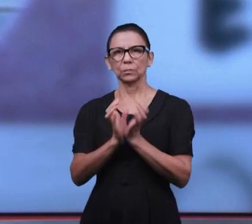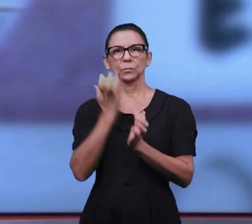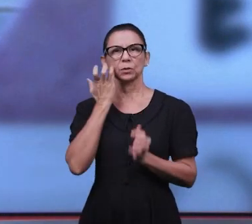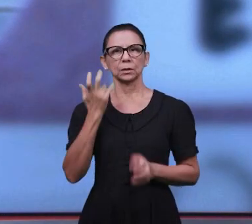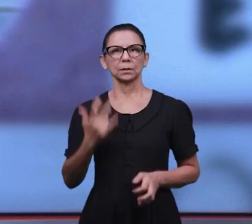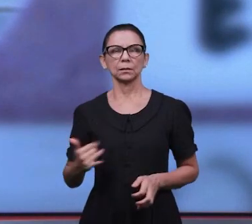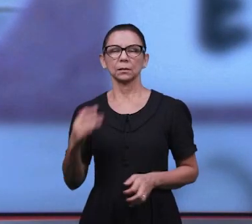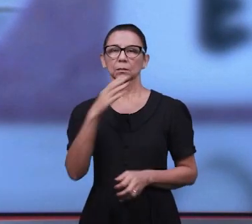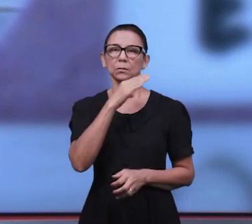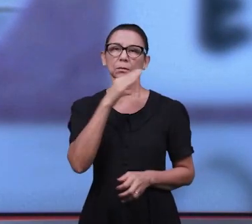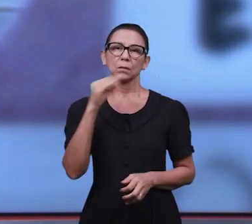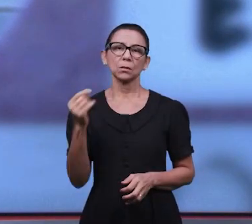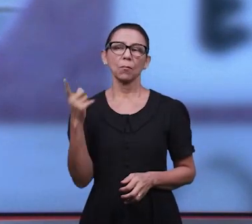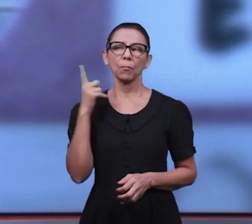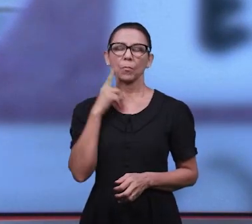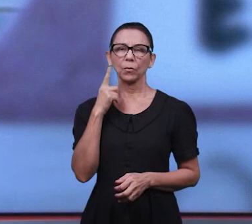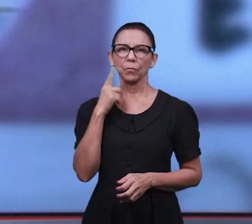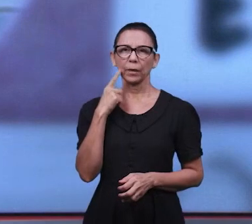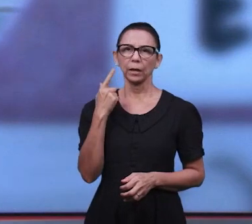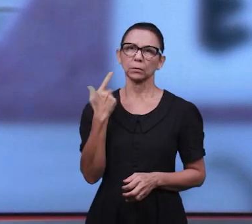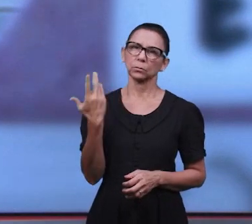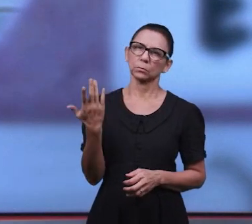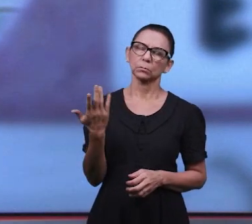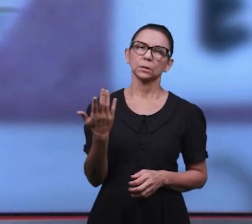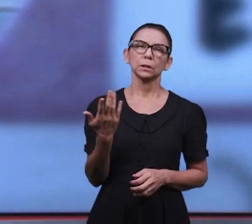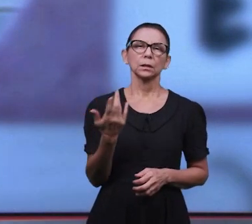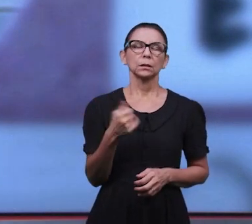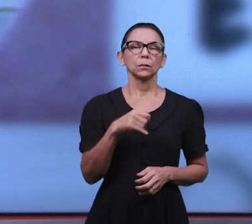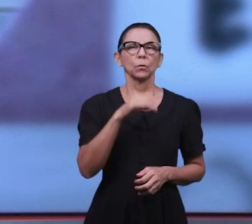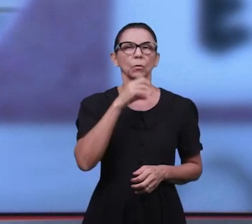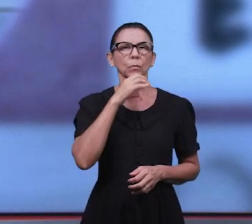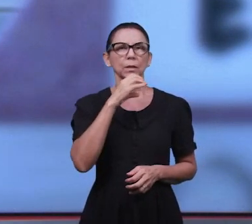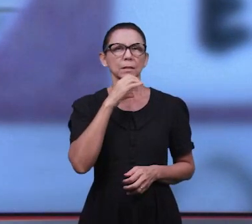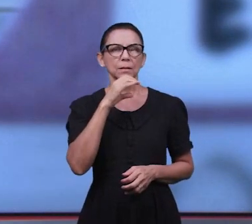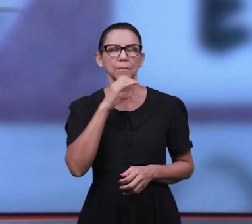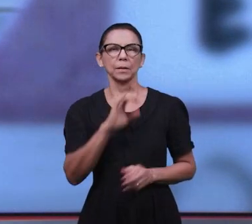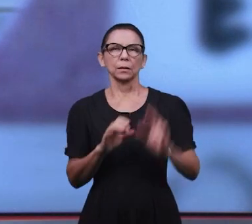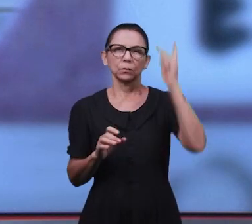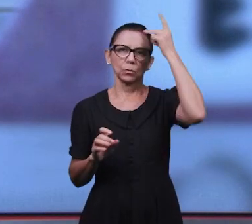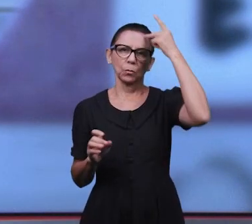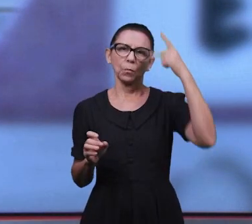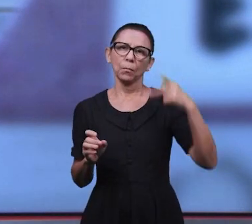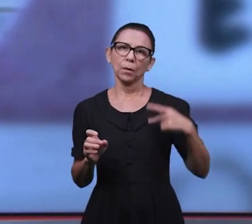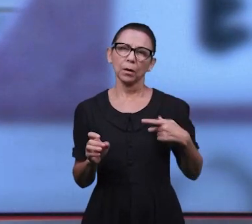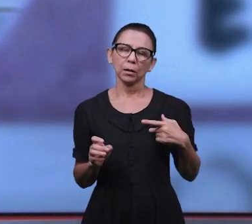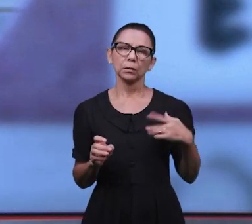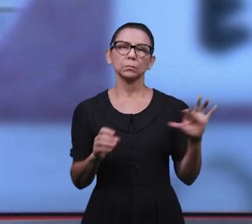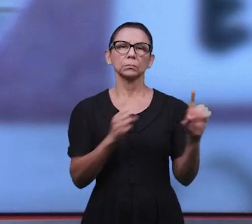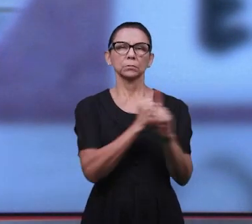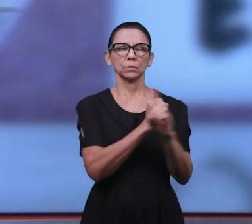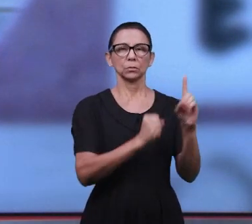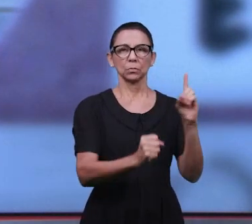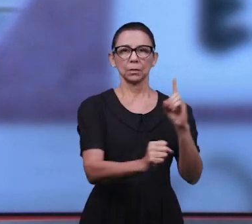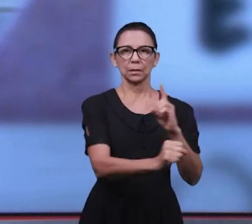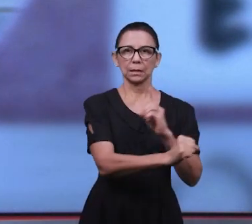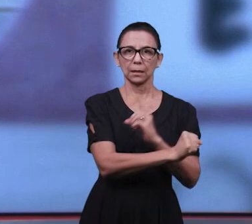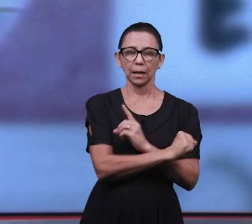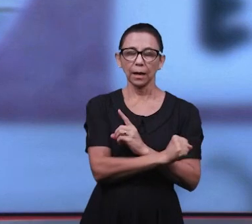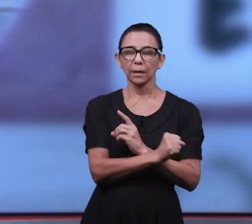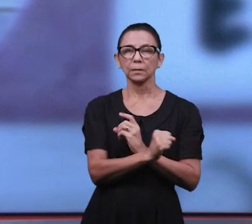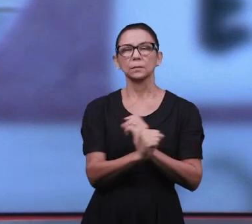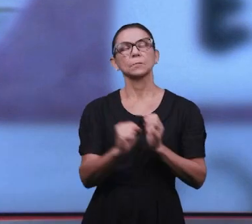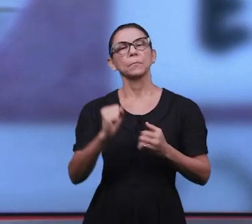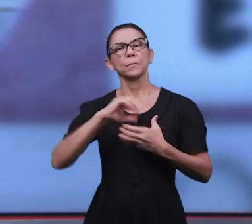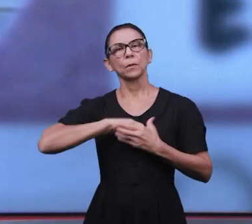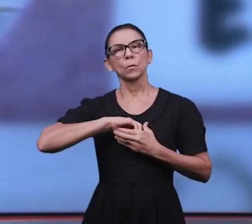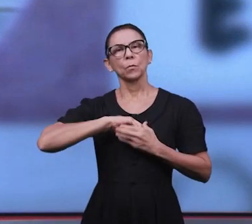adolescents. Donc, en prenant comme base les contributions des sciences humaines et sociales, nous comprenons que le caractère